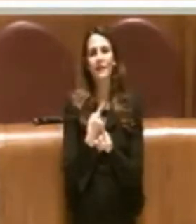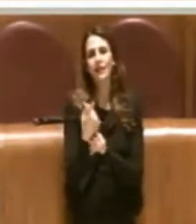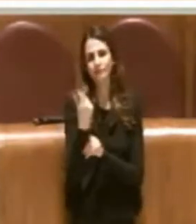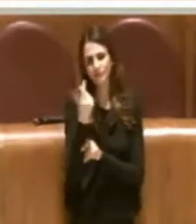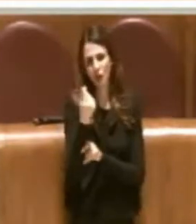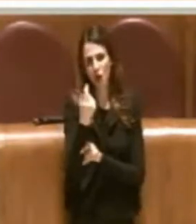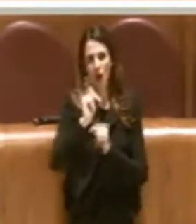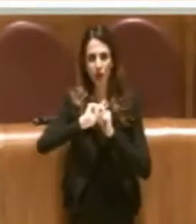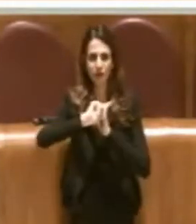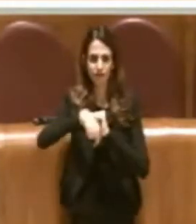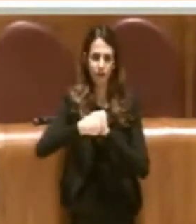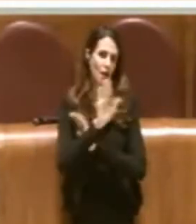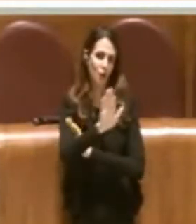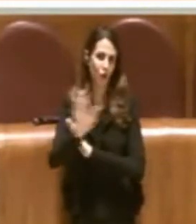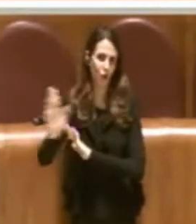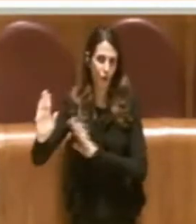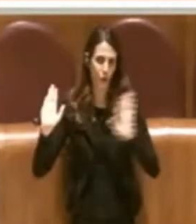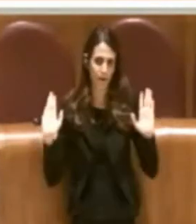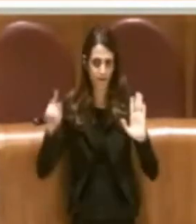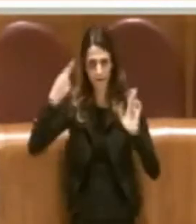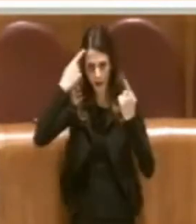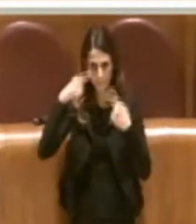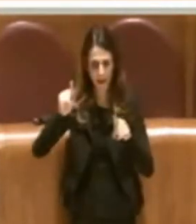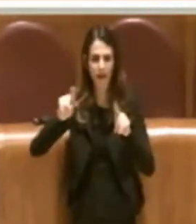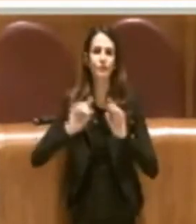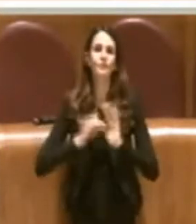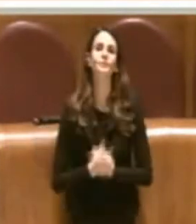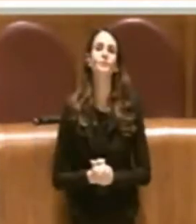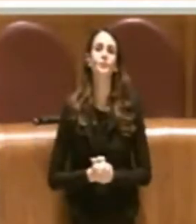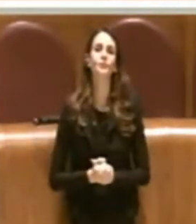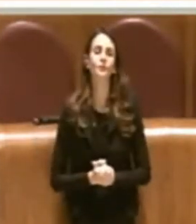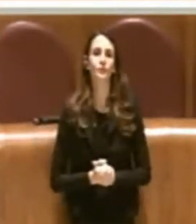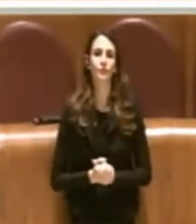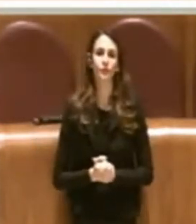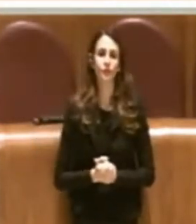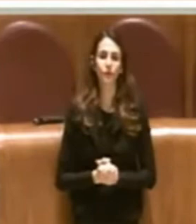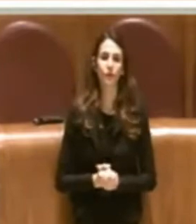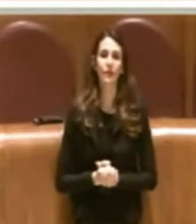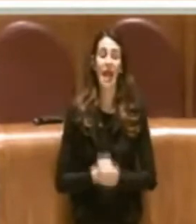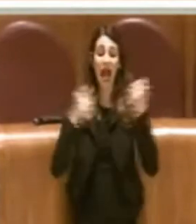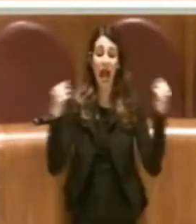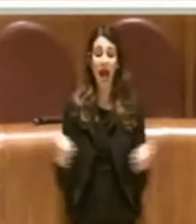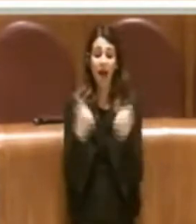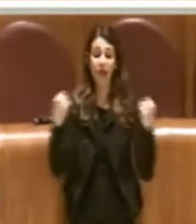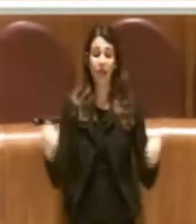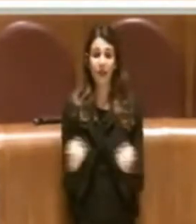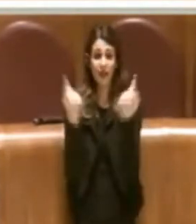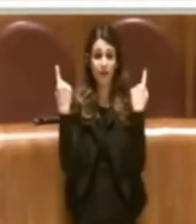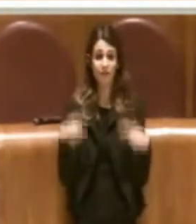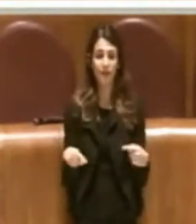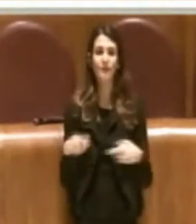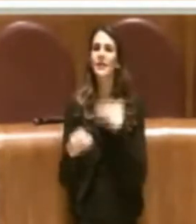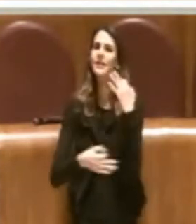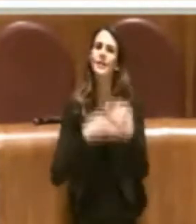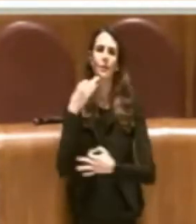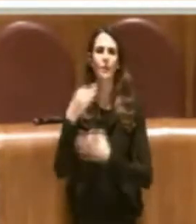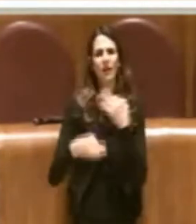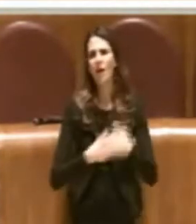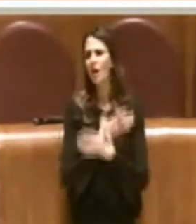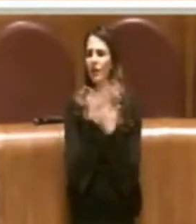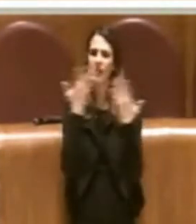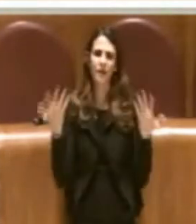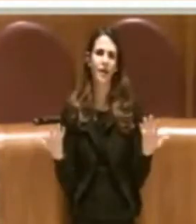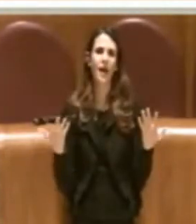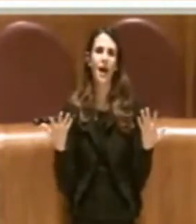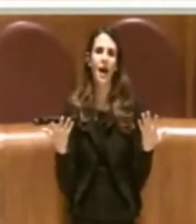un regime proprio. E queste attività appunto sono state illustrate ampiamente